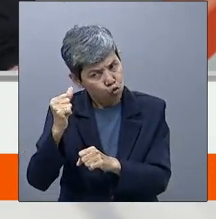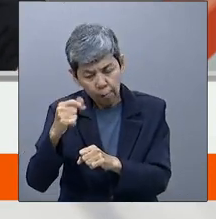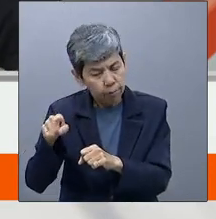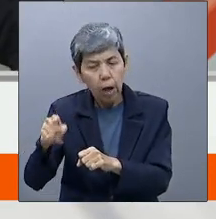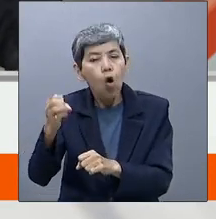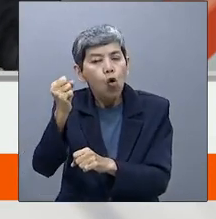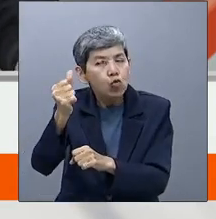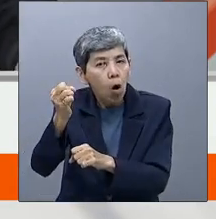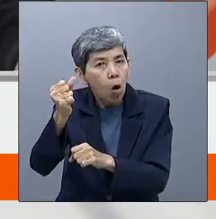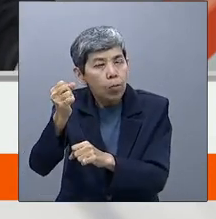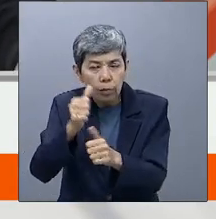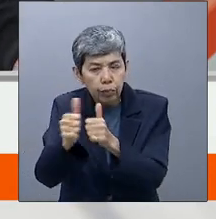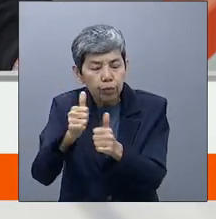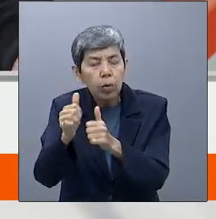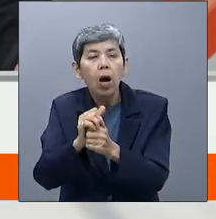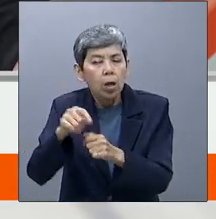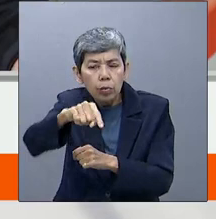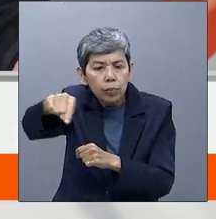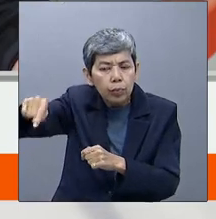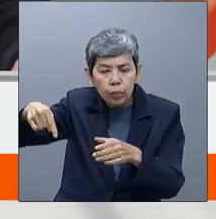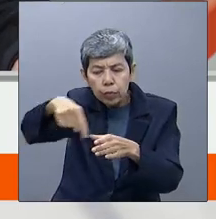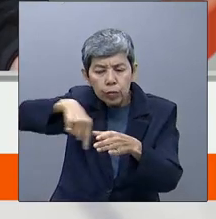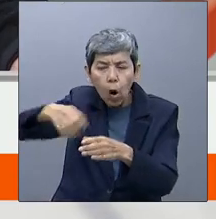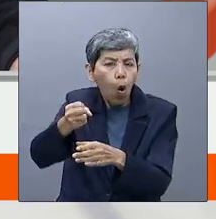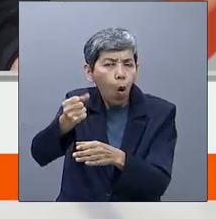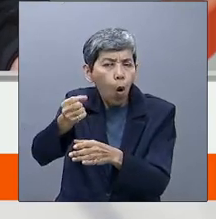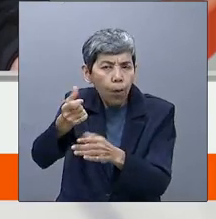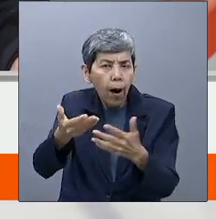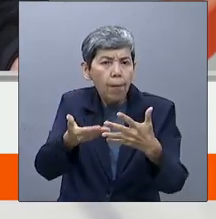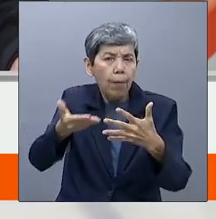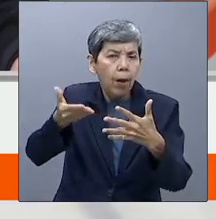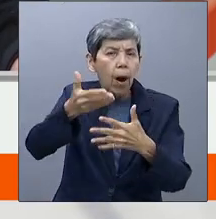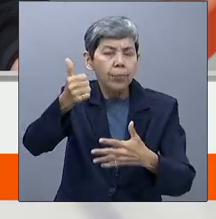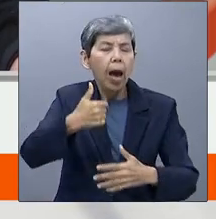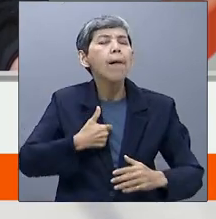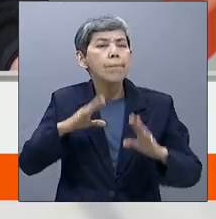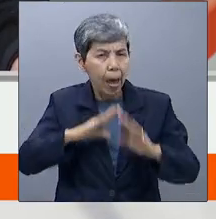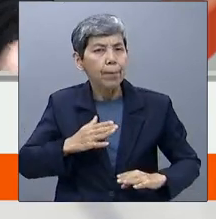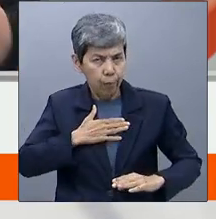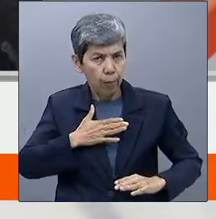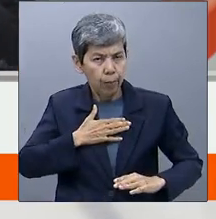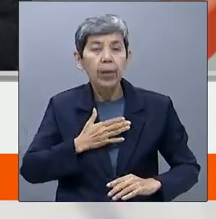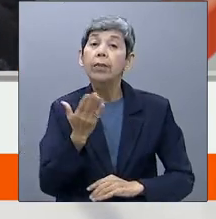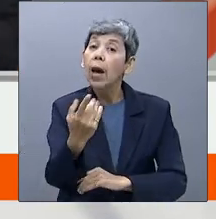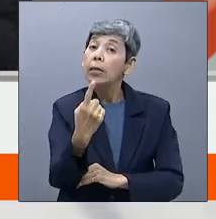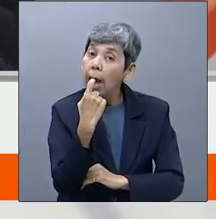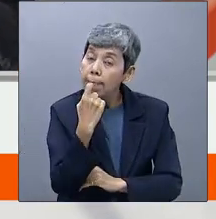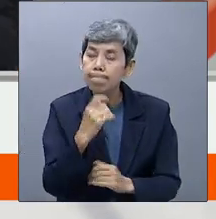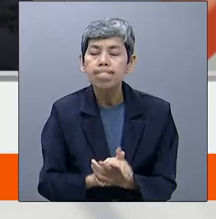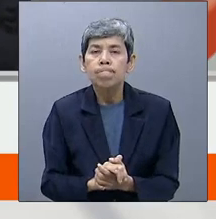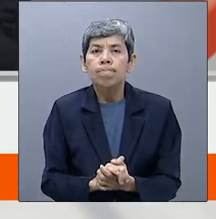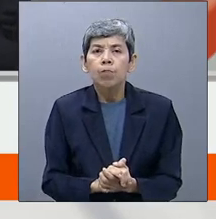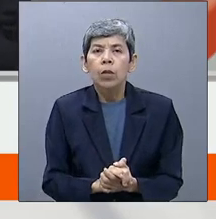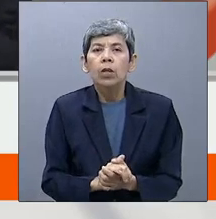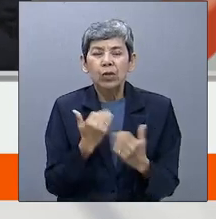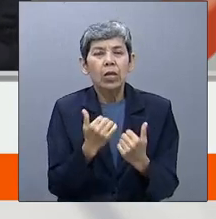นะ ไ ม่ต้องแข่งกัน เลือกจากคนใน เพราะเขาราชการมานานแล้วนะ ค ่ ะ นะครับถ้าถามต่อเลยนะ ค่ะทีนี้ค่ะถ้ากอส